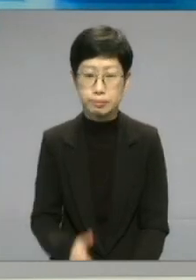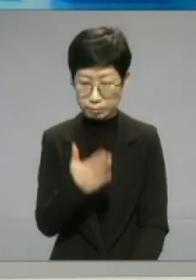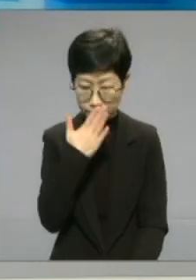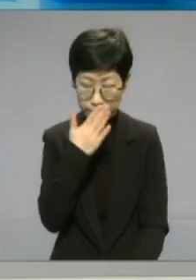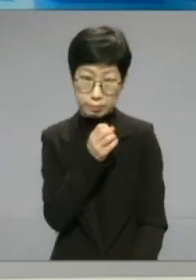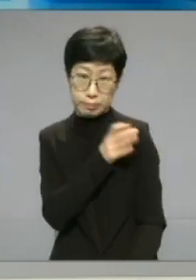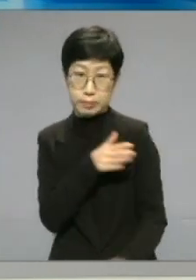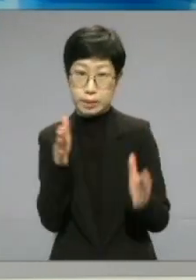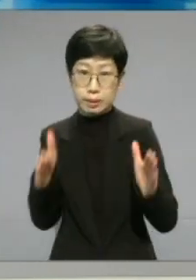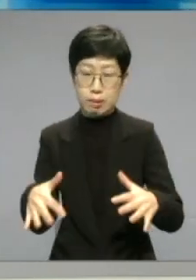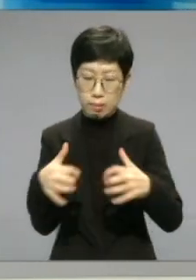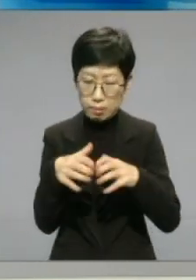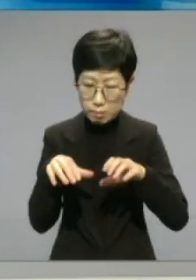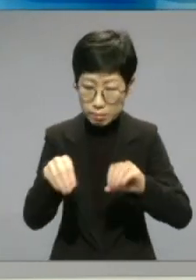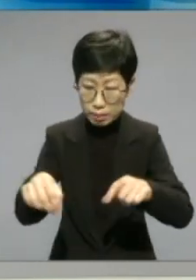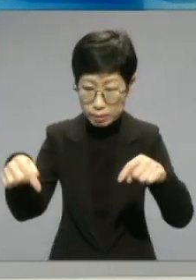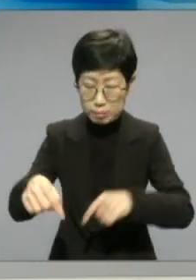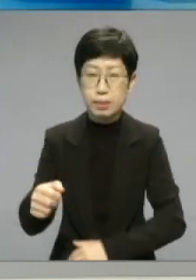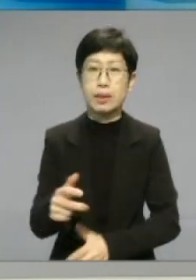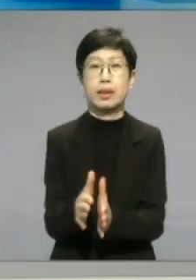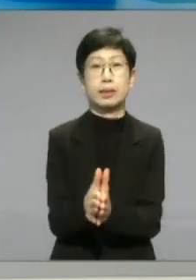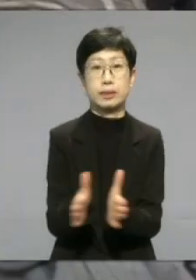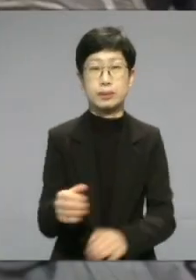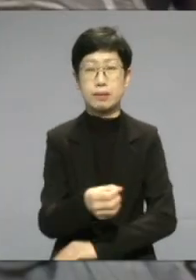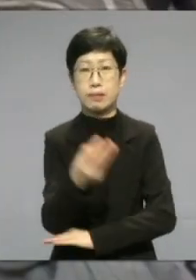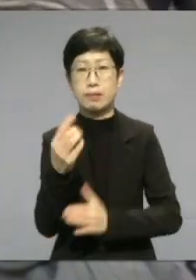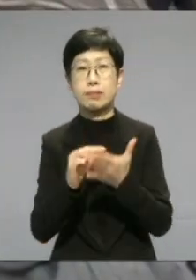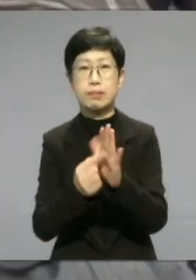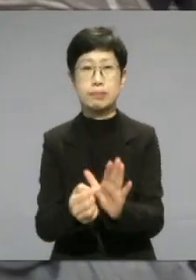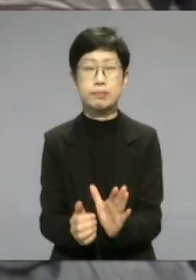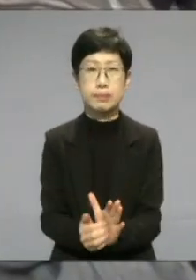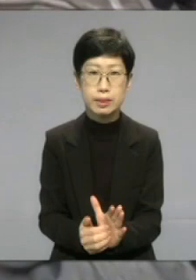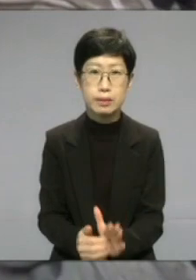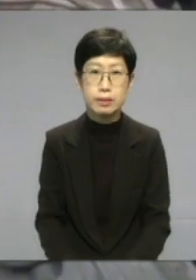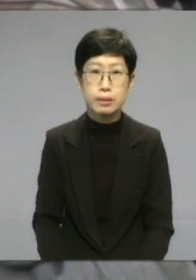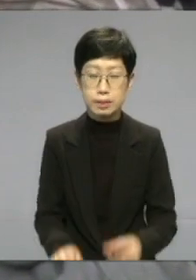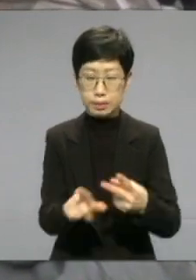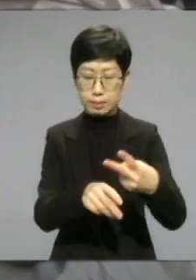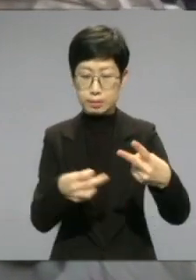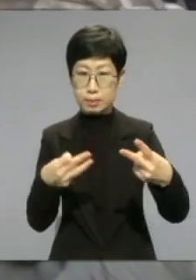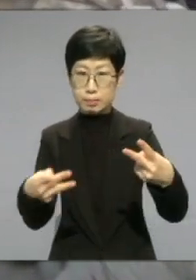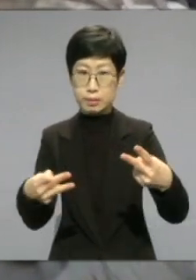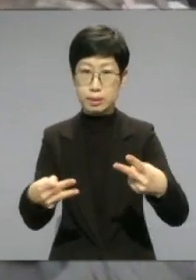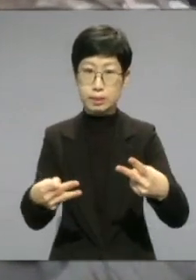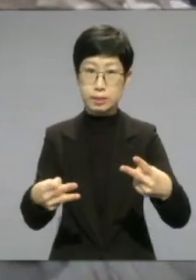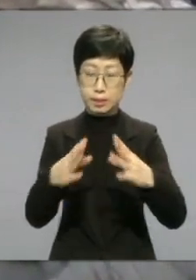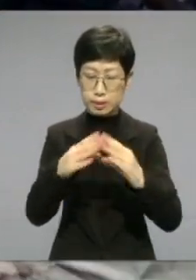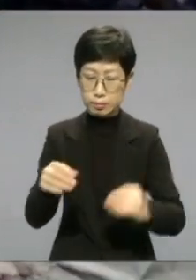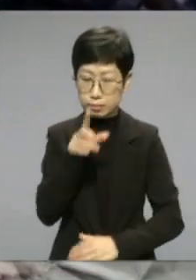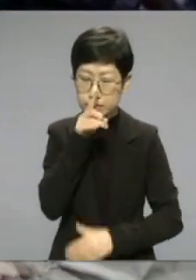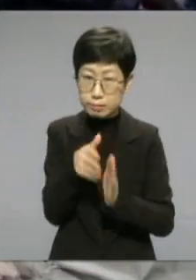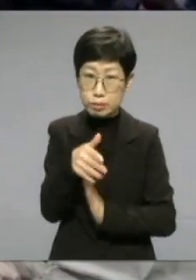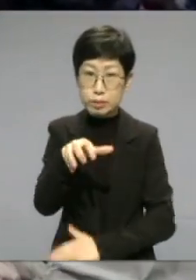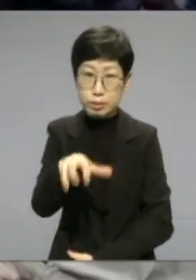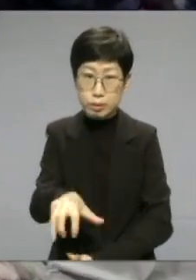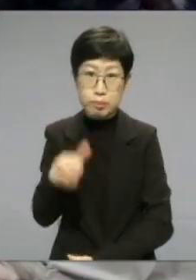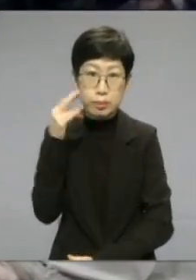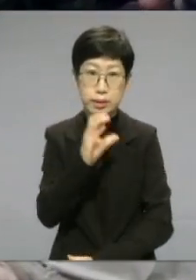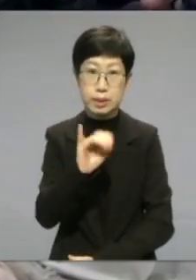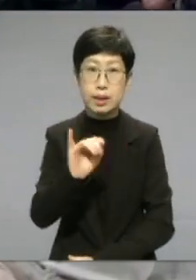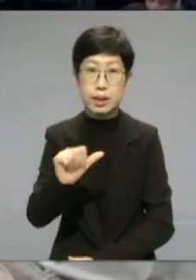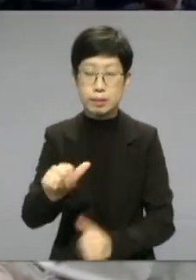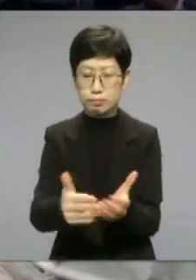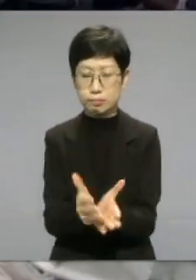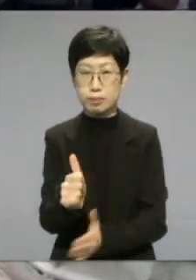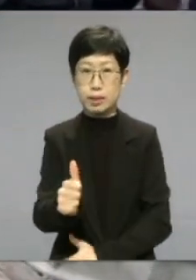이스라엘과 하마스 간의 휴전 협상이 재개됐다고 외신들이 보도했습니다. 현지 시간 13일 이집트 수도 카이로에서 미 CIA